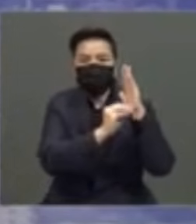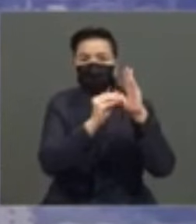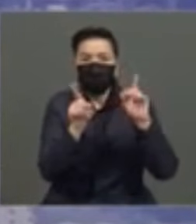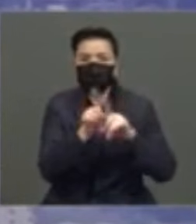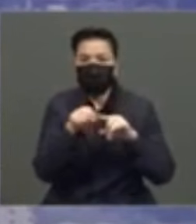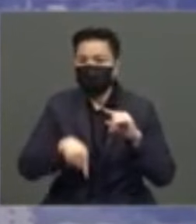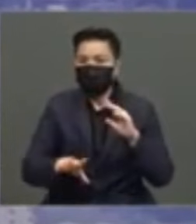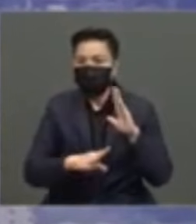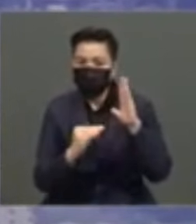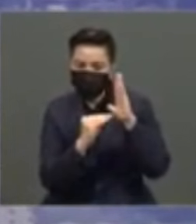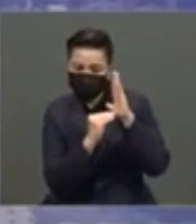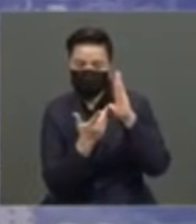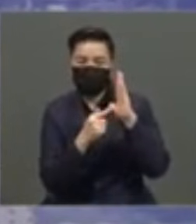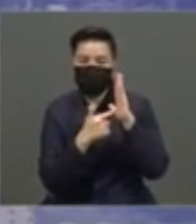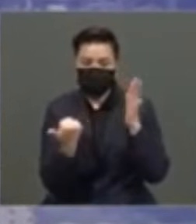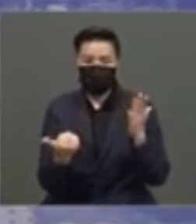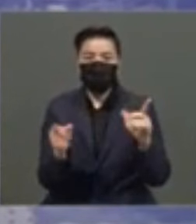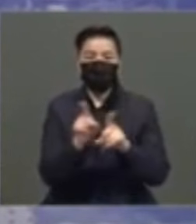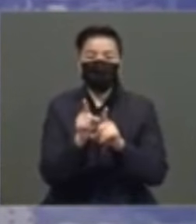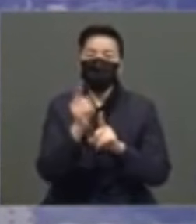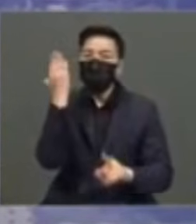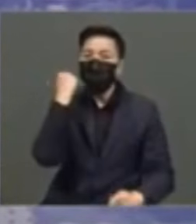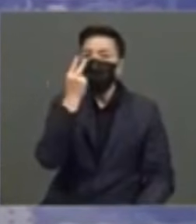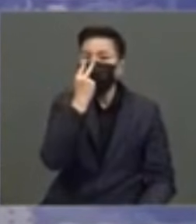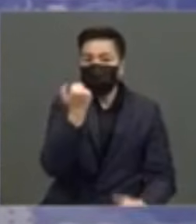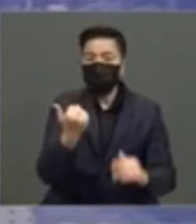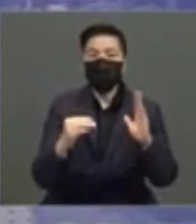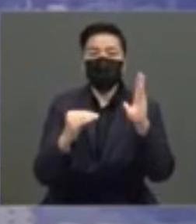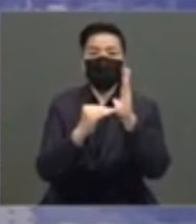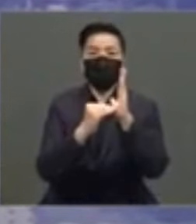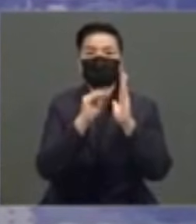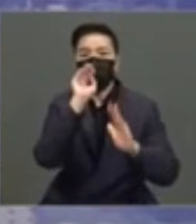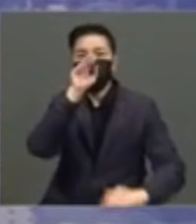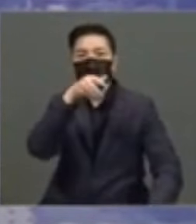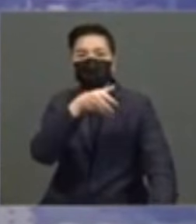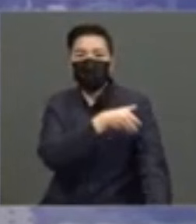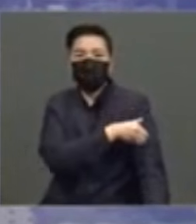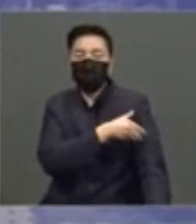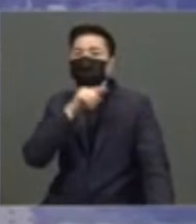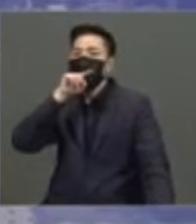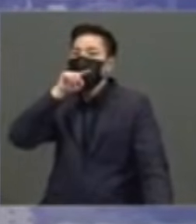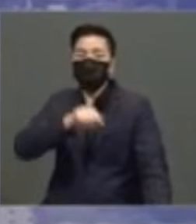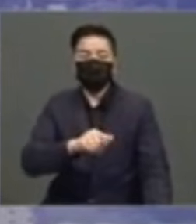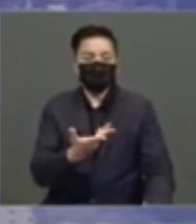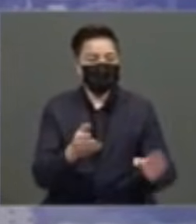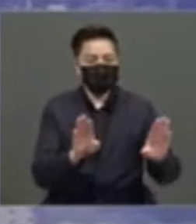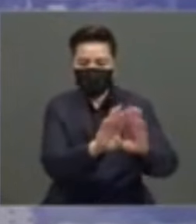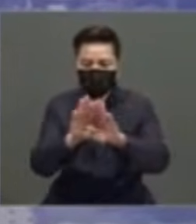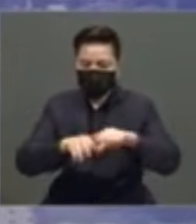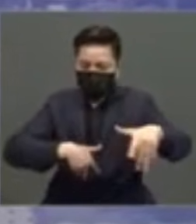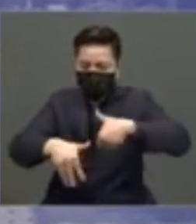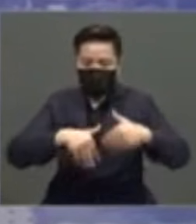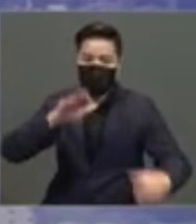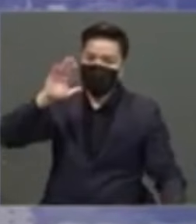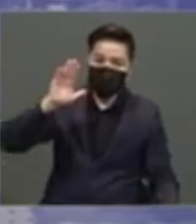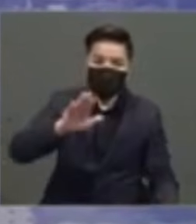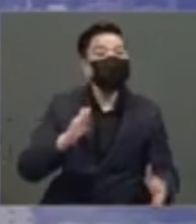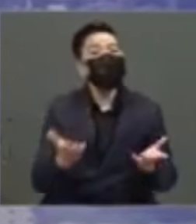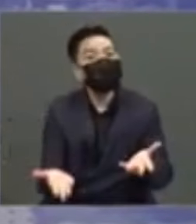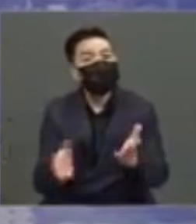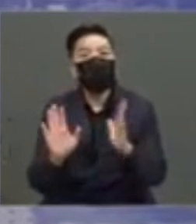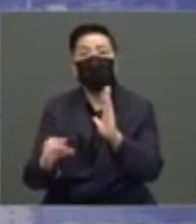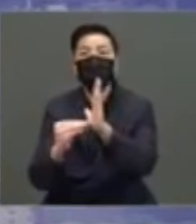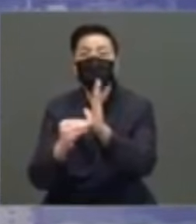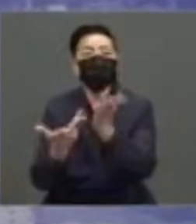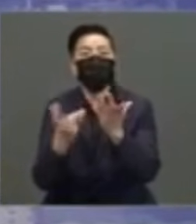ซึ่งตรงนี้อย่างที่เราเคยเห็นก็คือกรุงเทพมหานครก็อาจจะมีประกาศออกมานะครับเพราะฉะนั้นสิ่งที่จะกระ